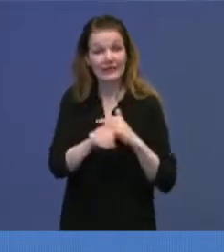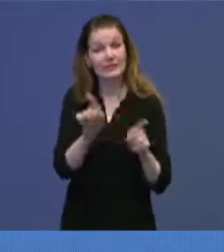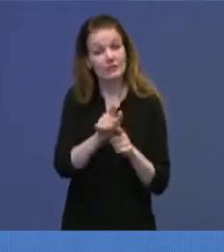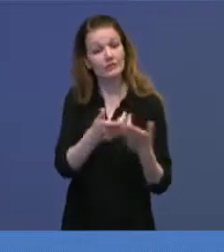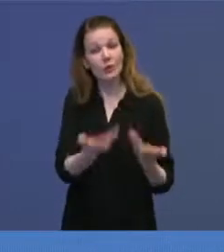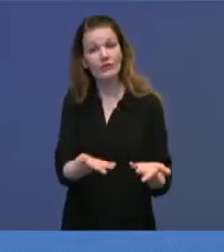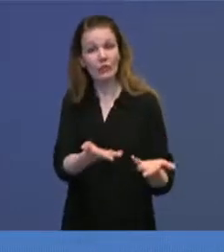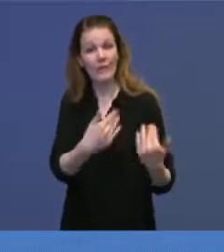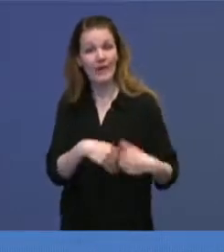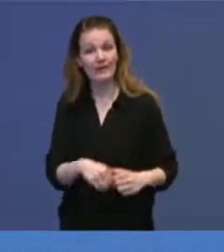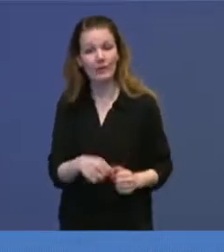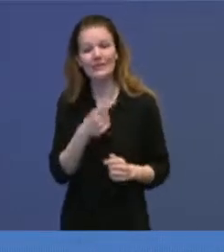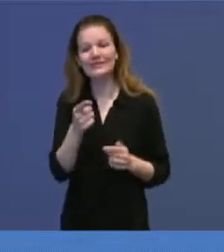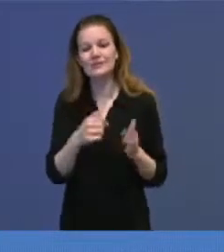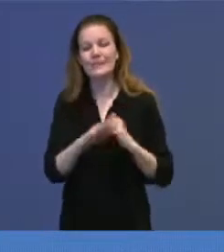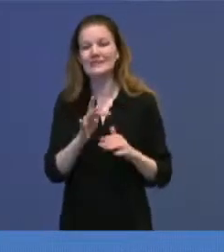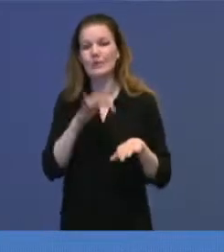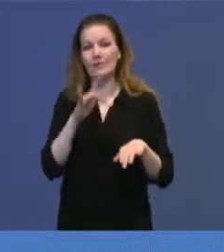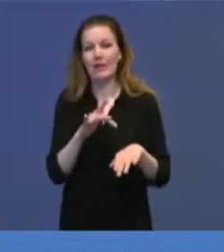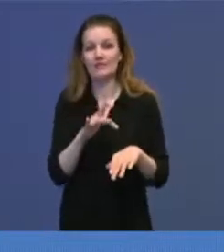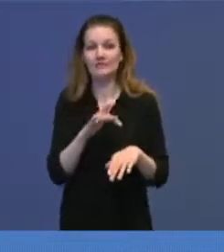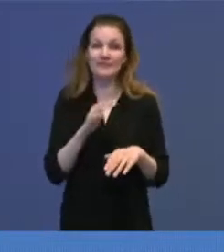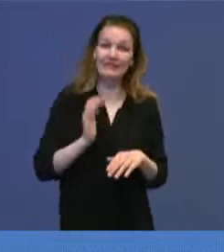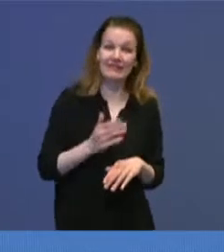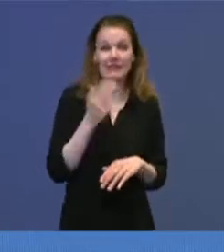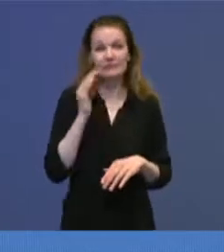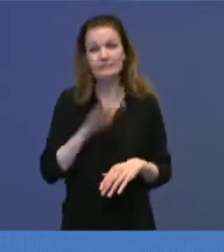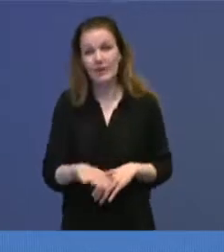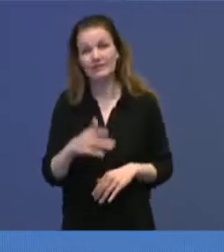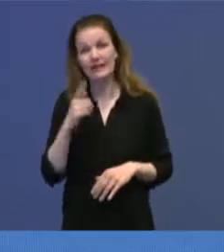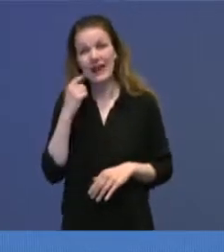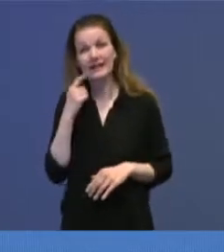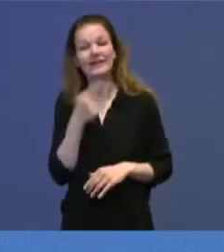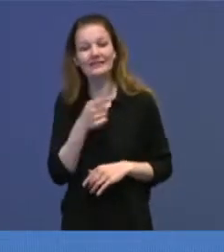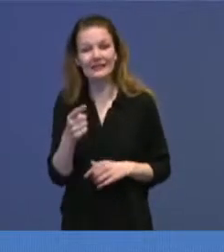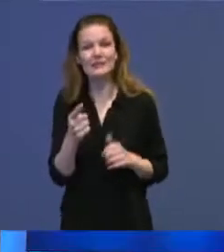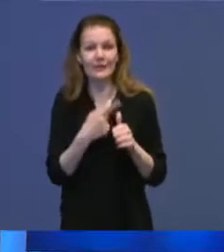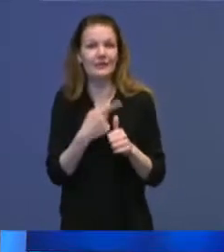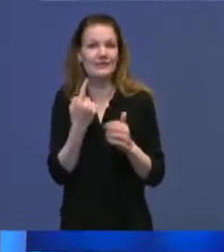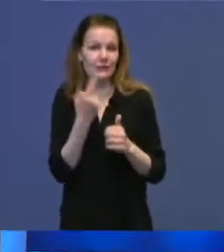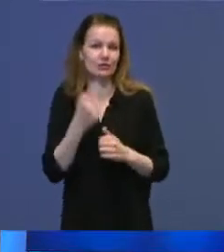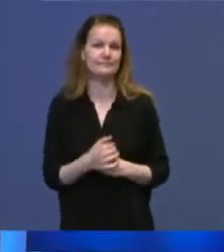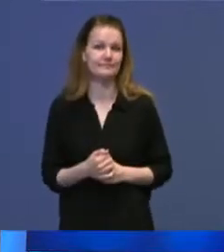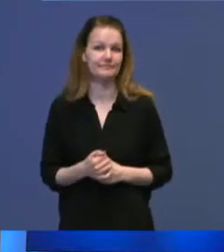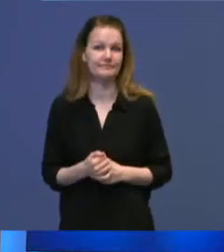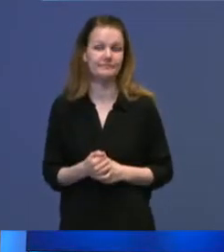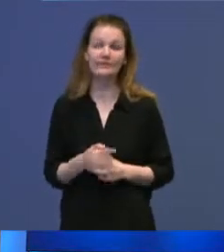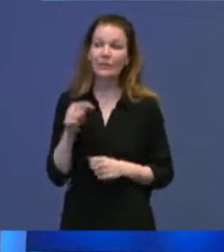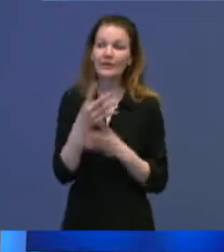at vi klarer å hjelpe de mest sårbare, som kvinner, barn, eldre. Da er det Nettavisen, og deretter